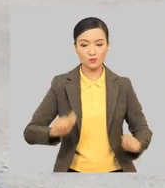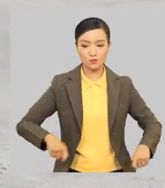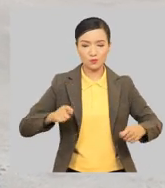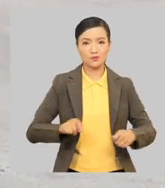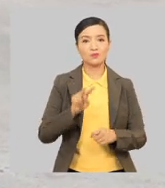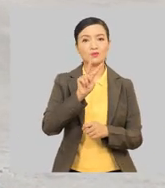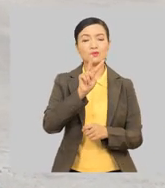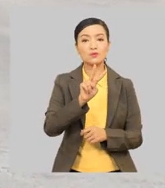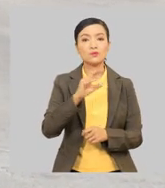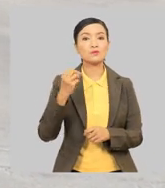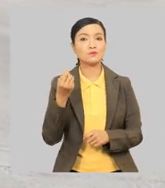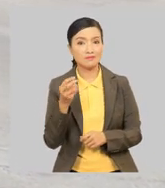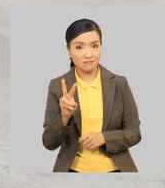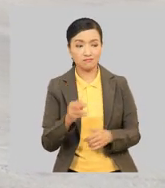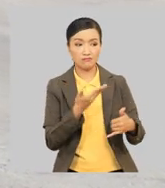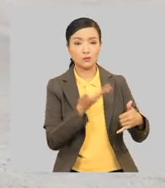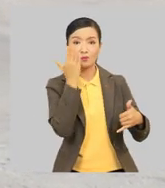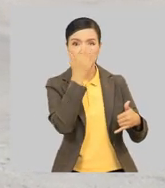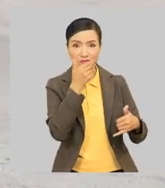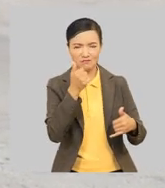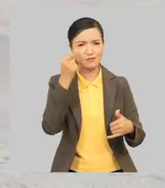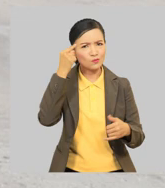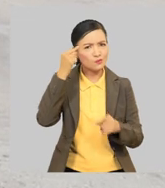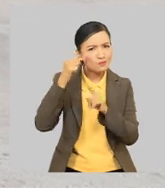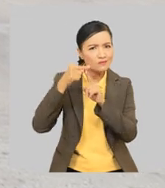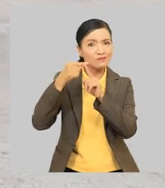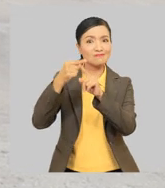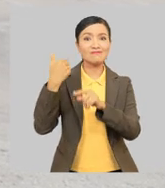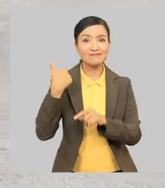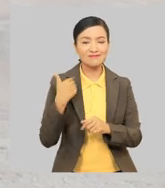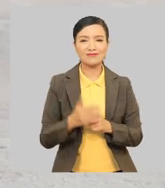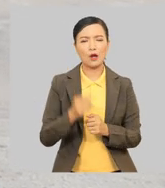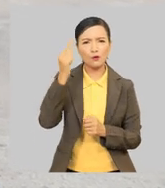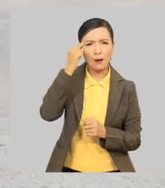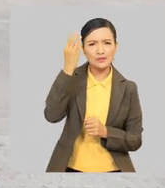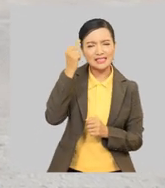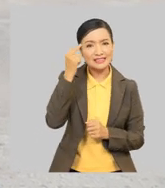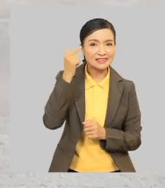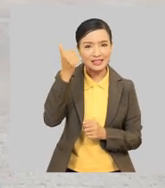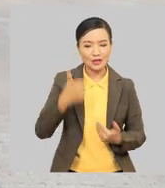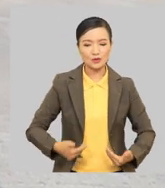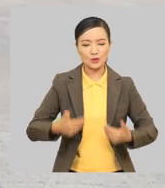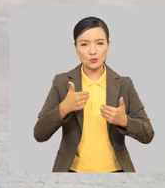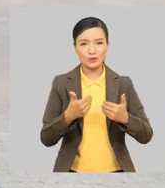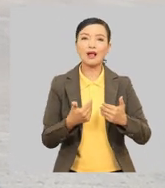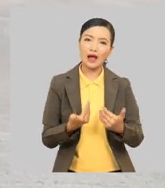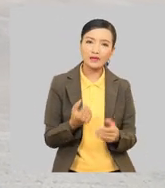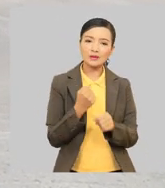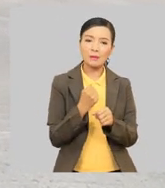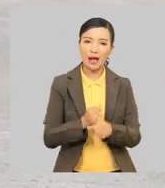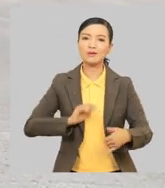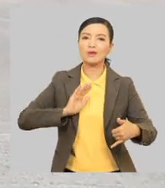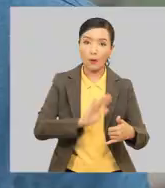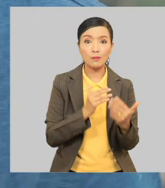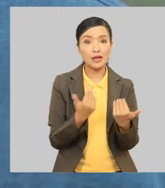2012นะครับนอกจากความสวยงามของเธอแล้วนะครับเธอยังเป็นคนที่มีทัศนคติเชิงบวกนะครับมีความคิดที่ดีในการใช้ชีวิ